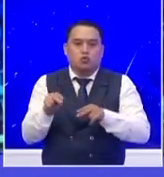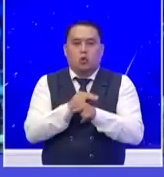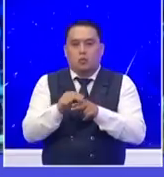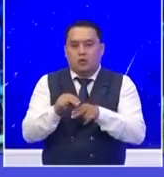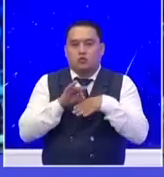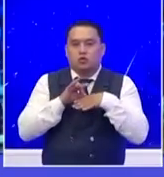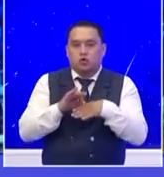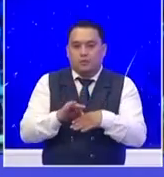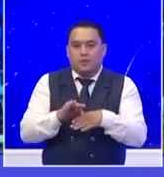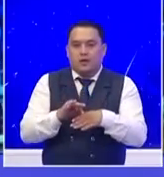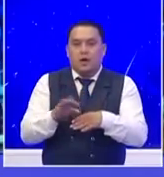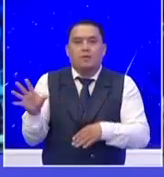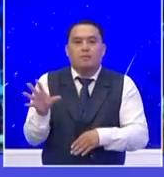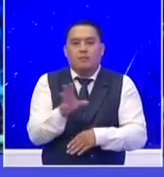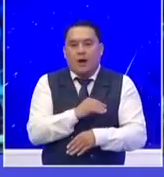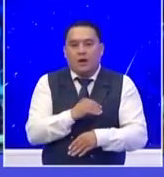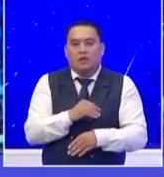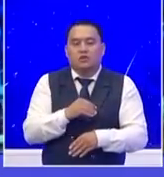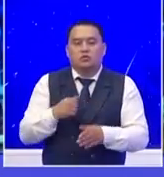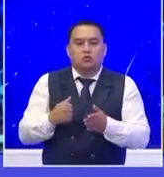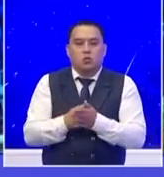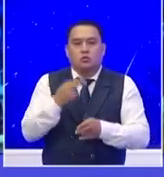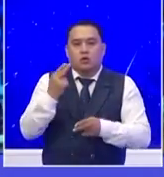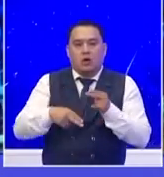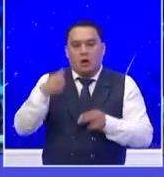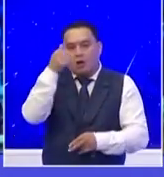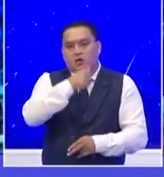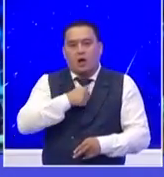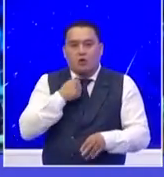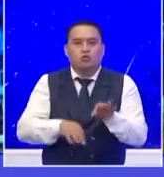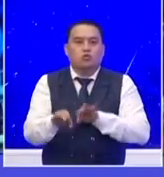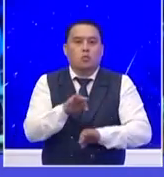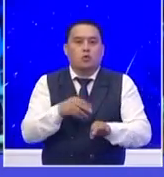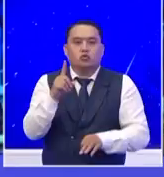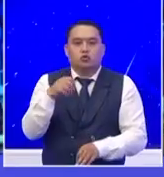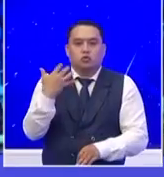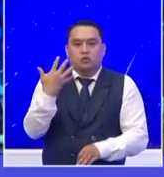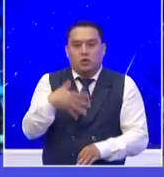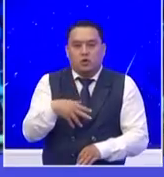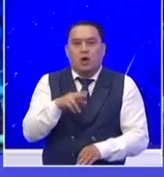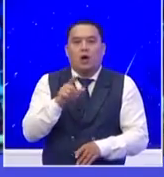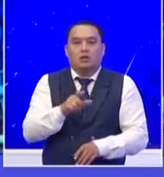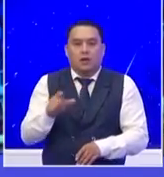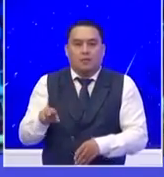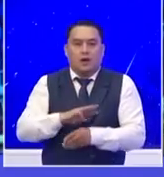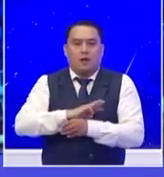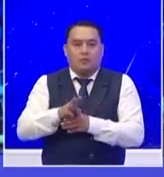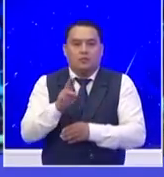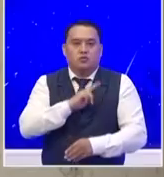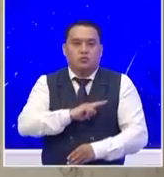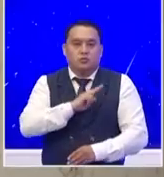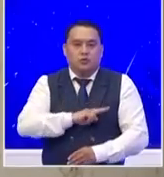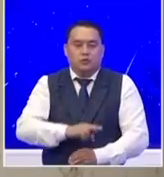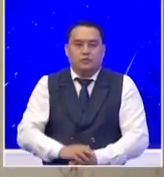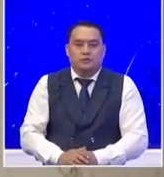жұмыстары жүргізіліп жатыр. Барлығы да жыл аяғына дейін аяқталмақ. Бұл жобаға ауданның 150-ден аса тұрғыны қамтылған.